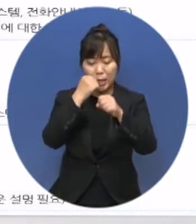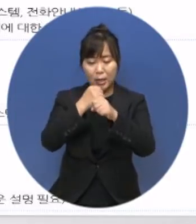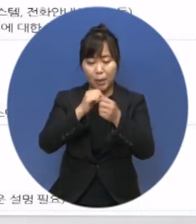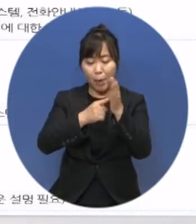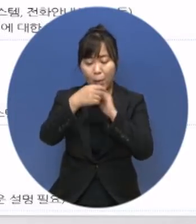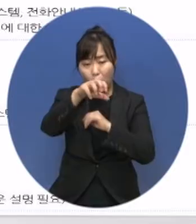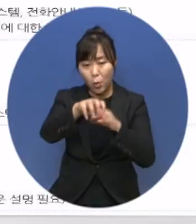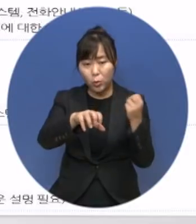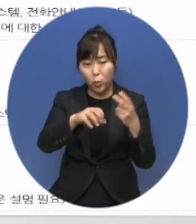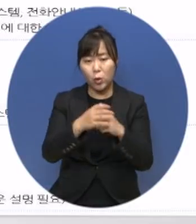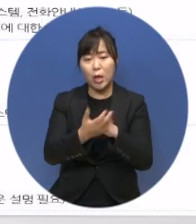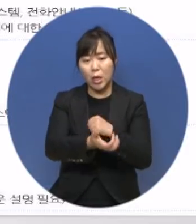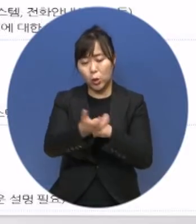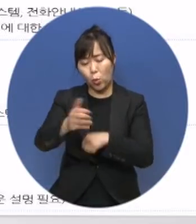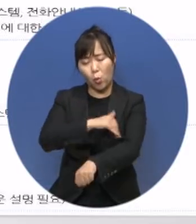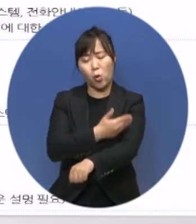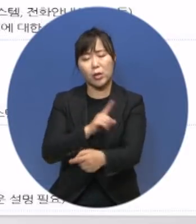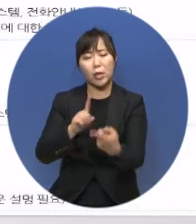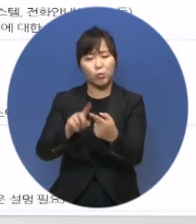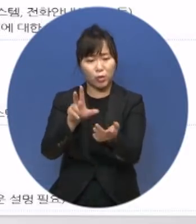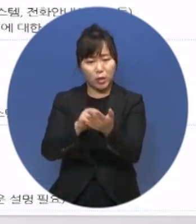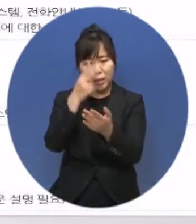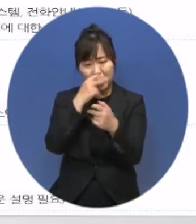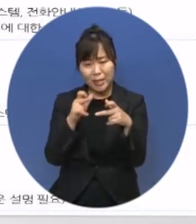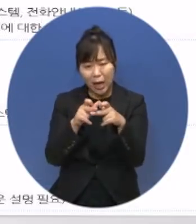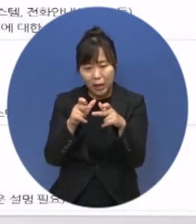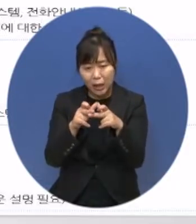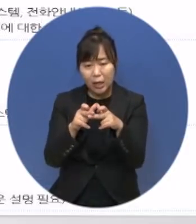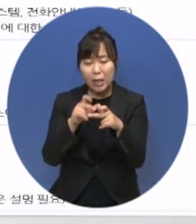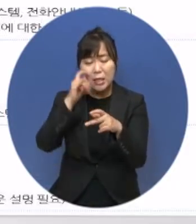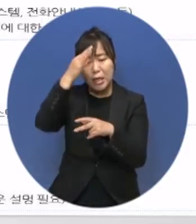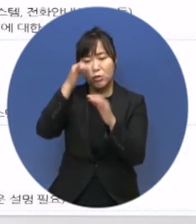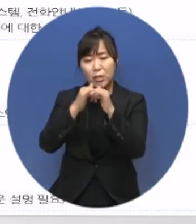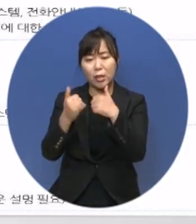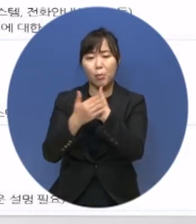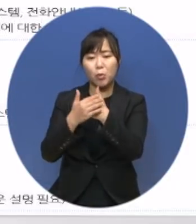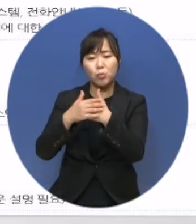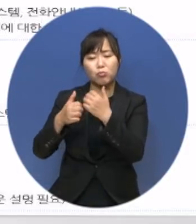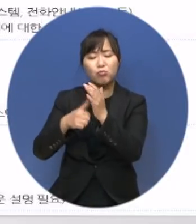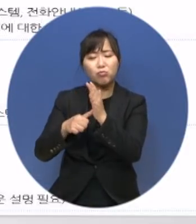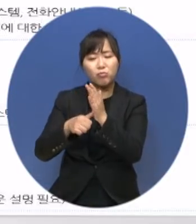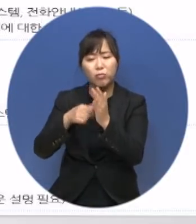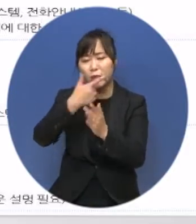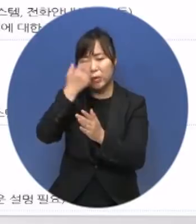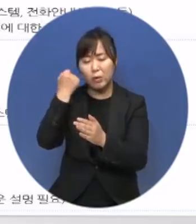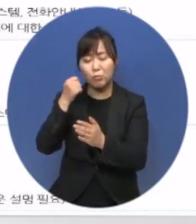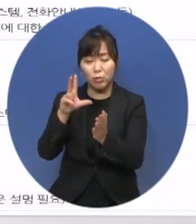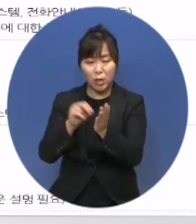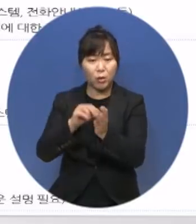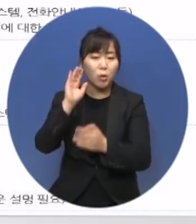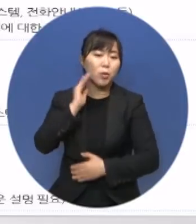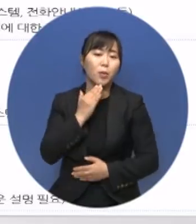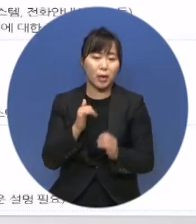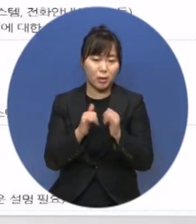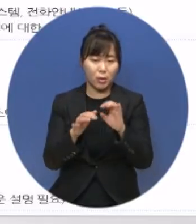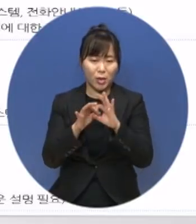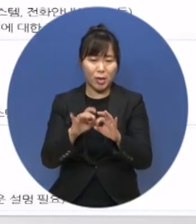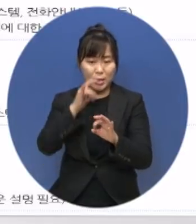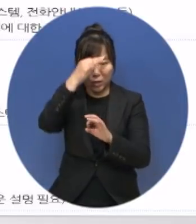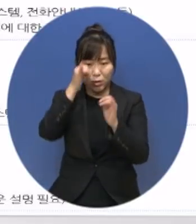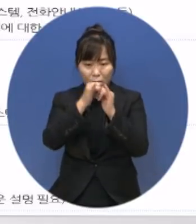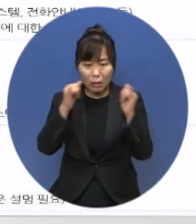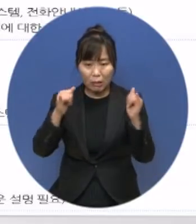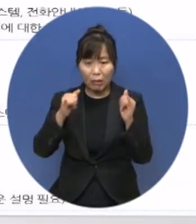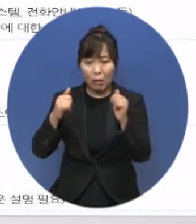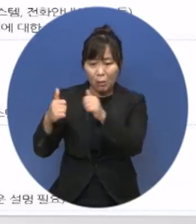공간, 이동권 문제, 시각장애예술인 보조도구의 부족 문제, 청각 언어 장애예술인은